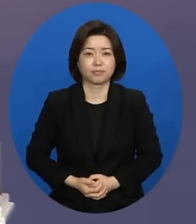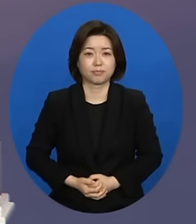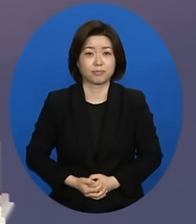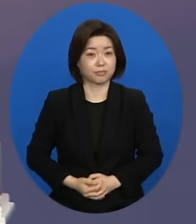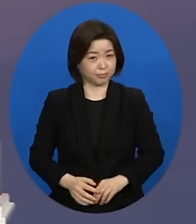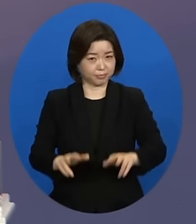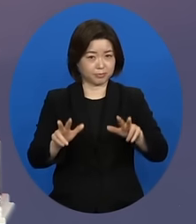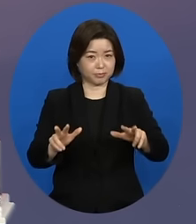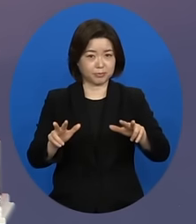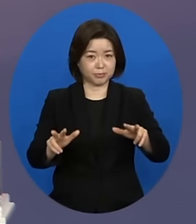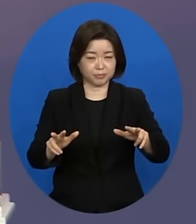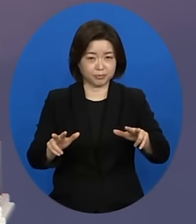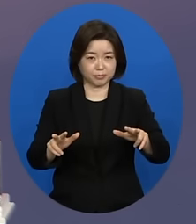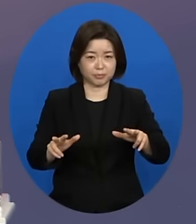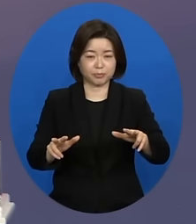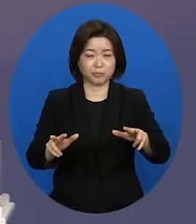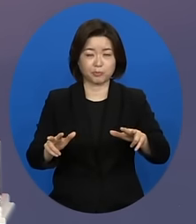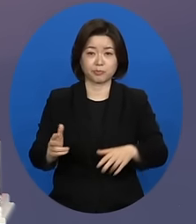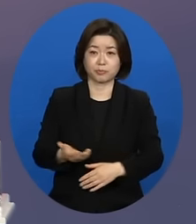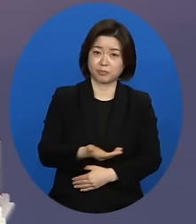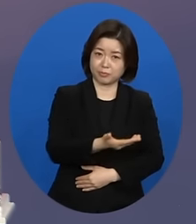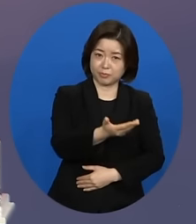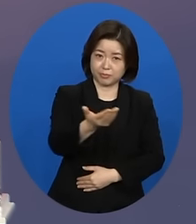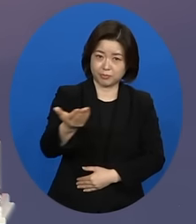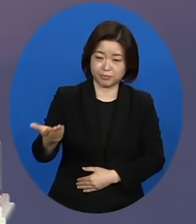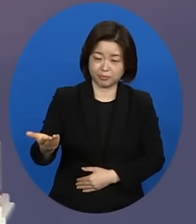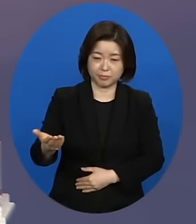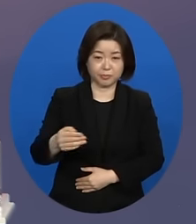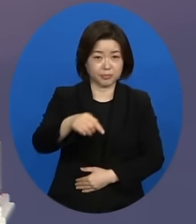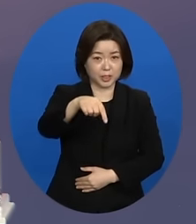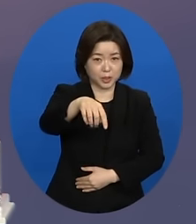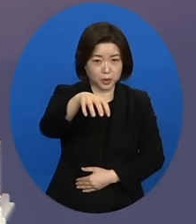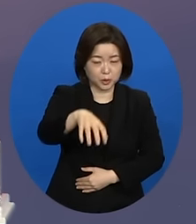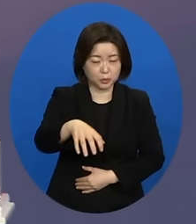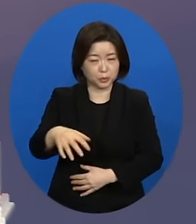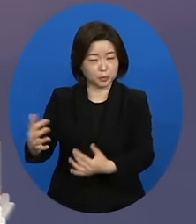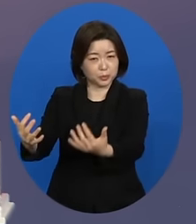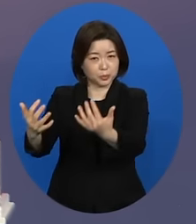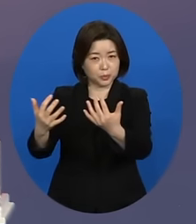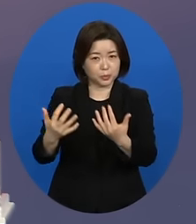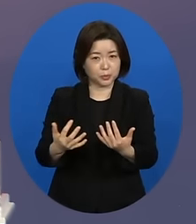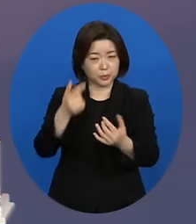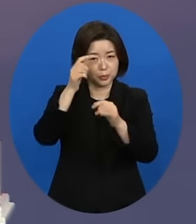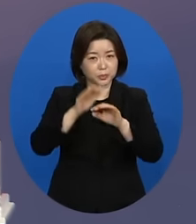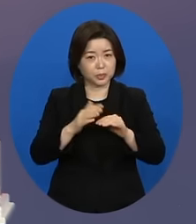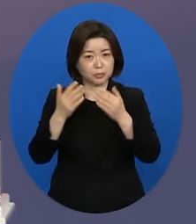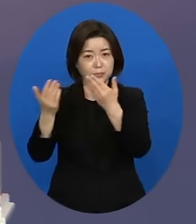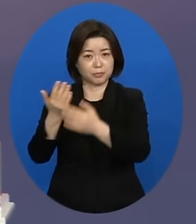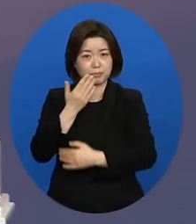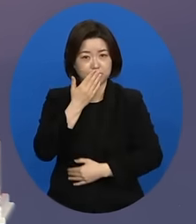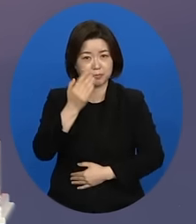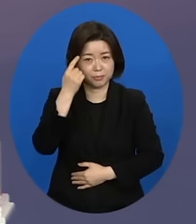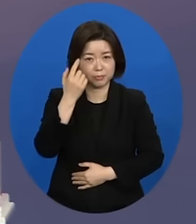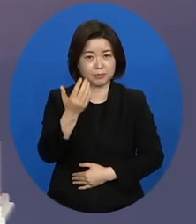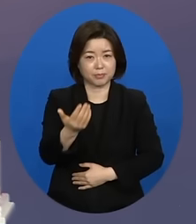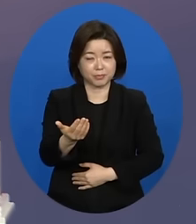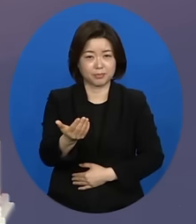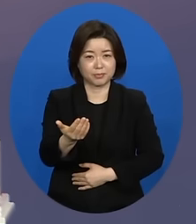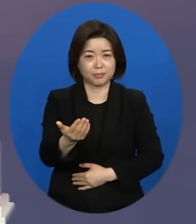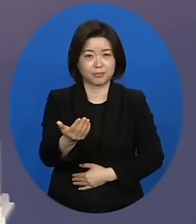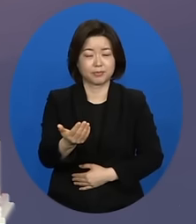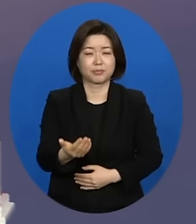지금 여러분이 이 자리에 있을 수 있었을까요?